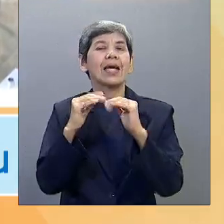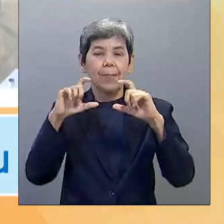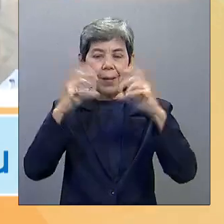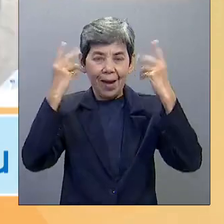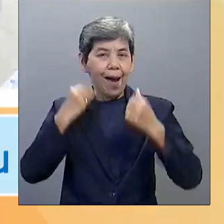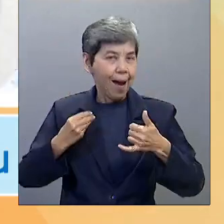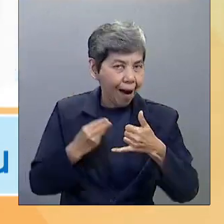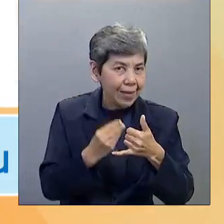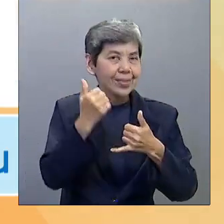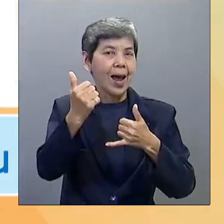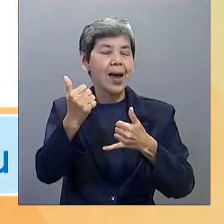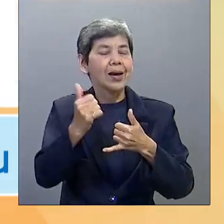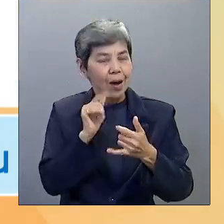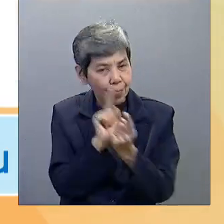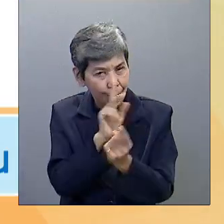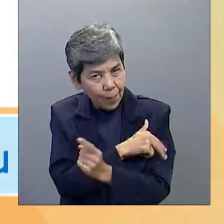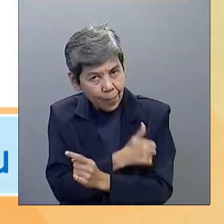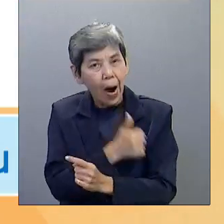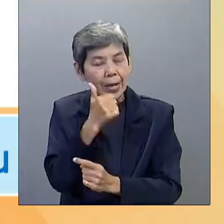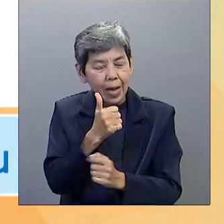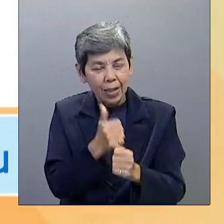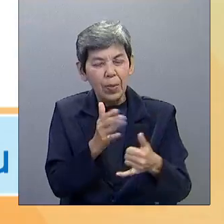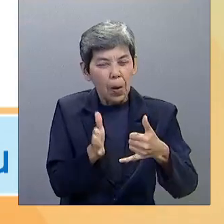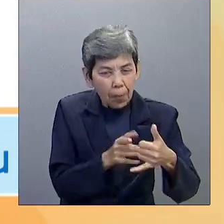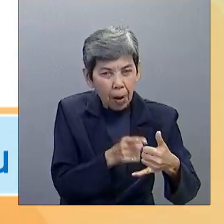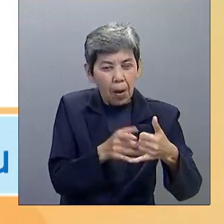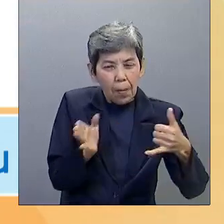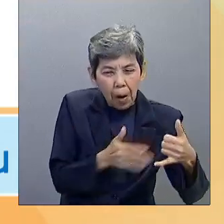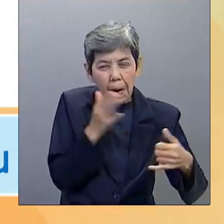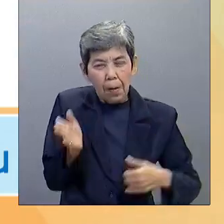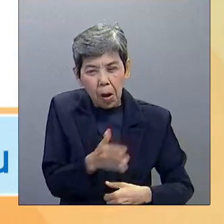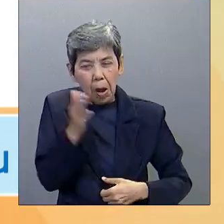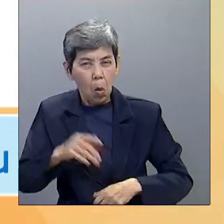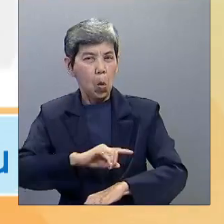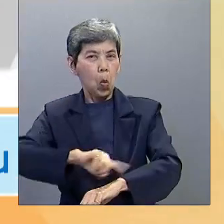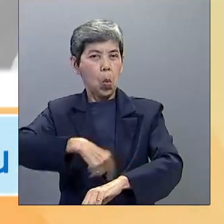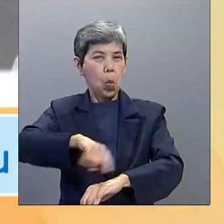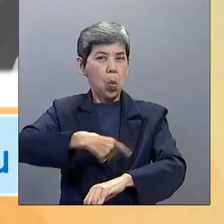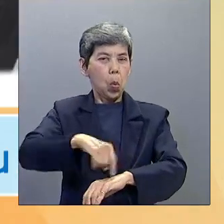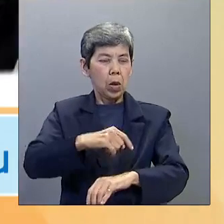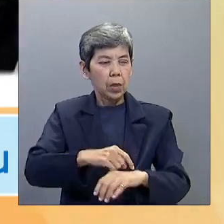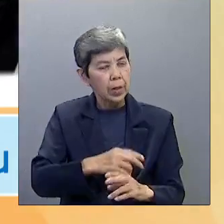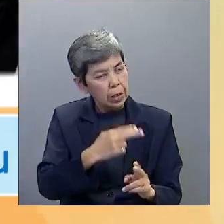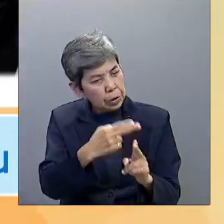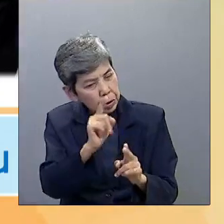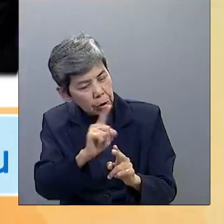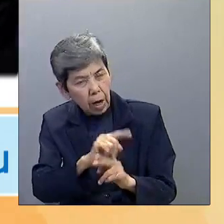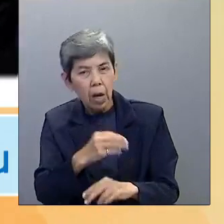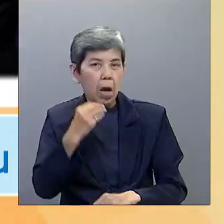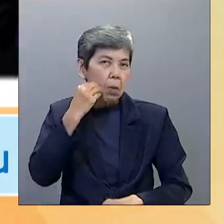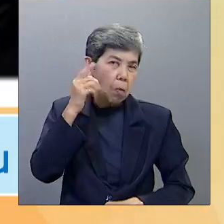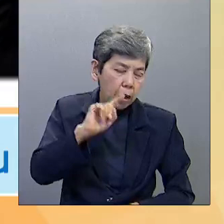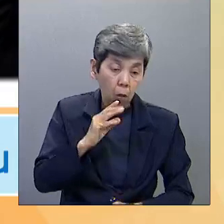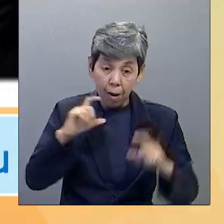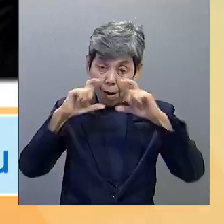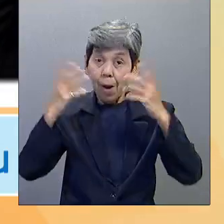ประชาชนหรืออะไรต่างๆกว่าจะจบทีละเคสอ่ะ ก็คือกว่าจะสืบทราบบุคคลว่าเขามาจากไหนชื่ออะไรถ้าในกรณีที่มีบัตร